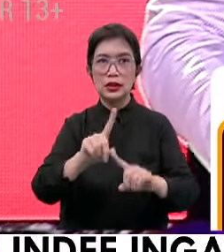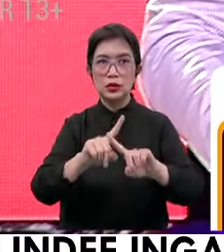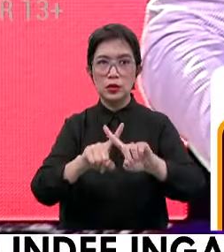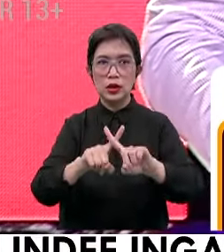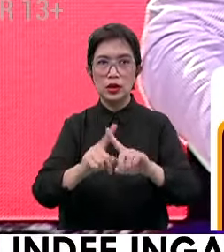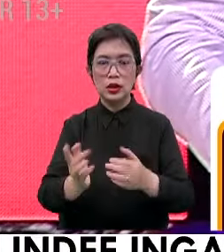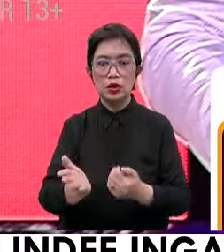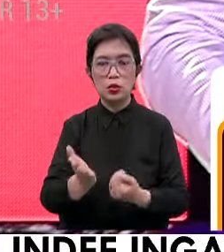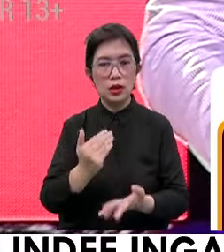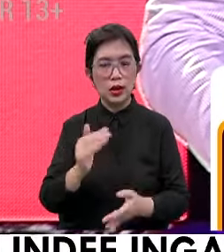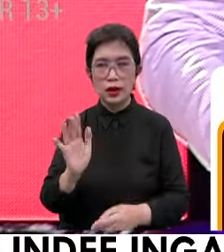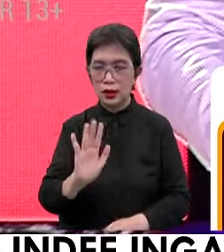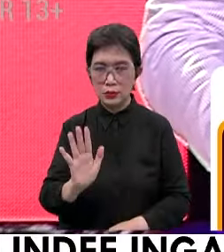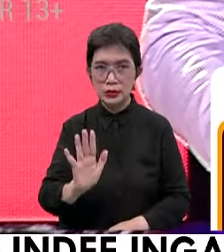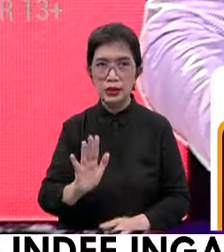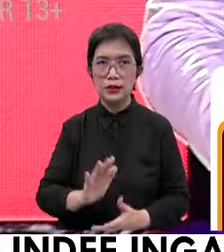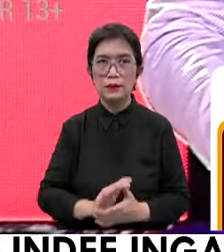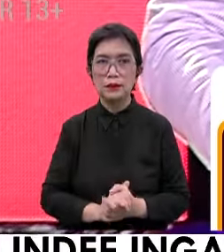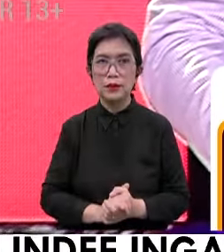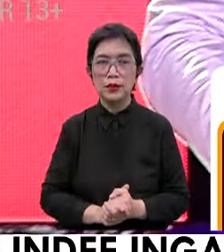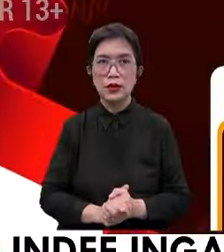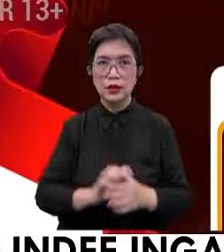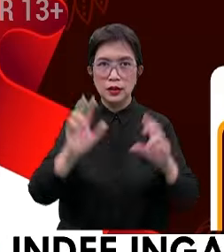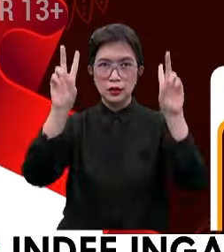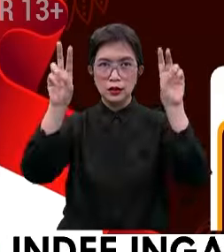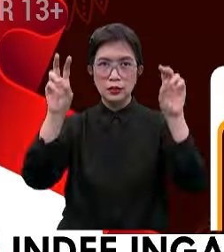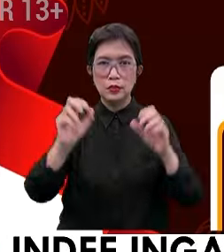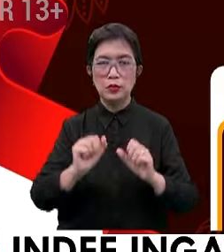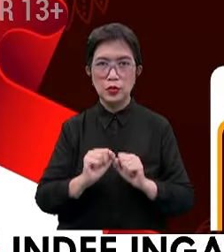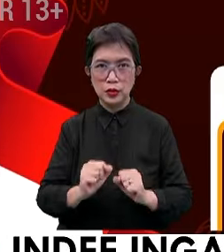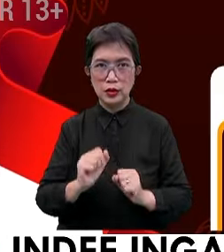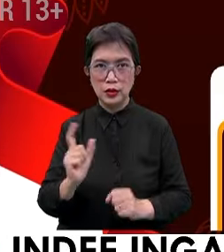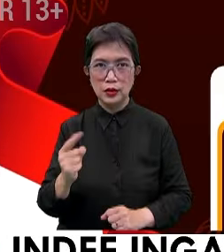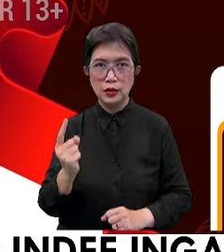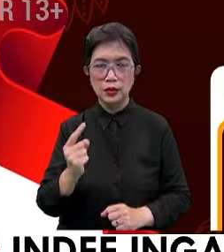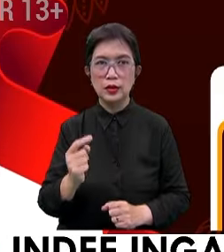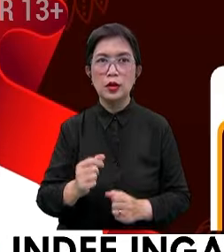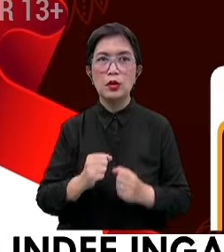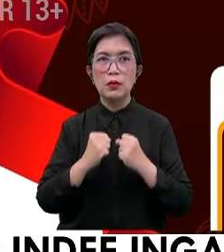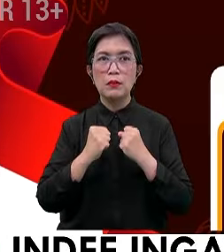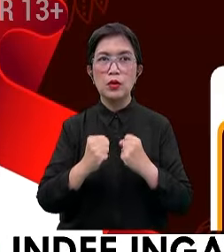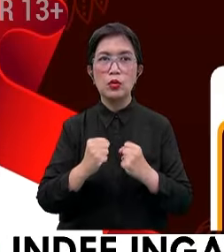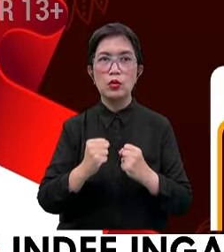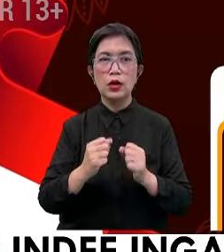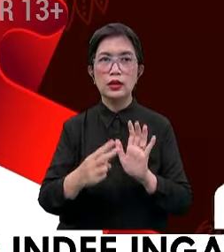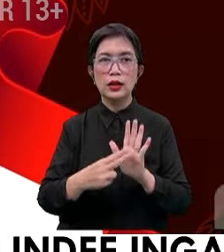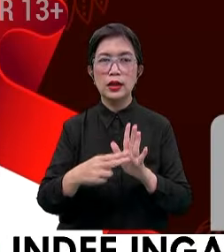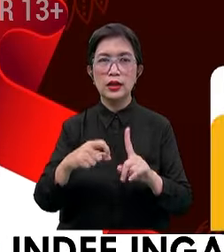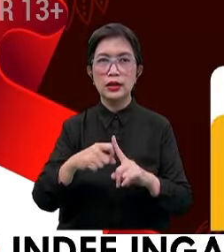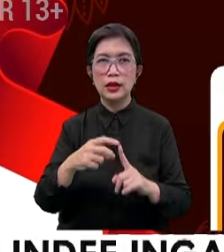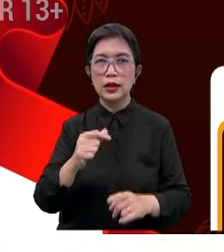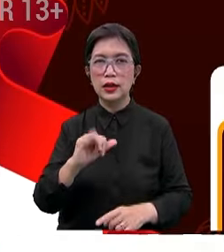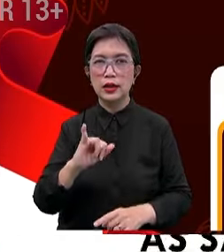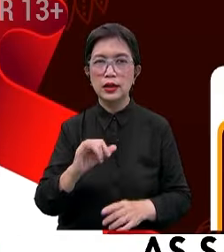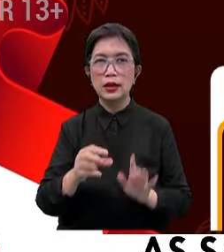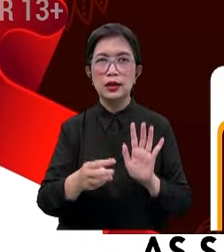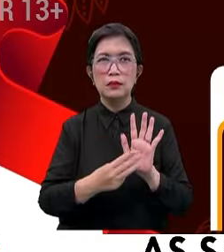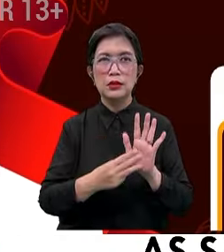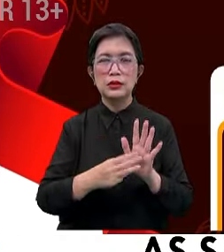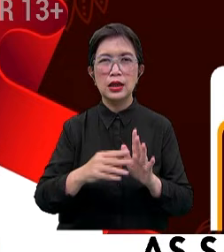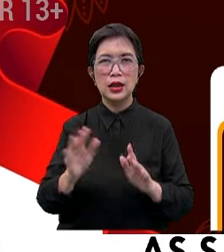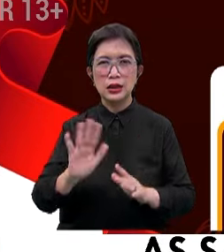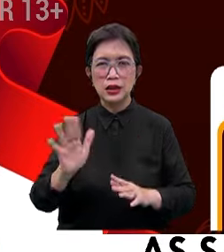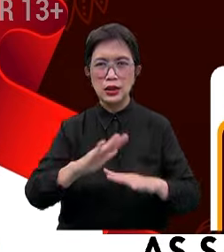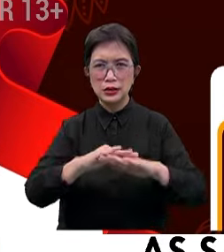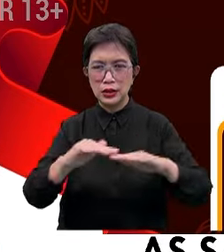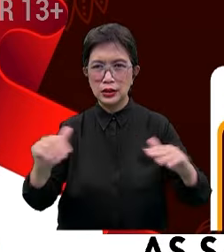kami ulang. Subtema penguatan nasionalisme memperkokoh NKRI. Masalah ketidaksejahteraan masyarakat